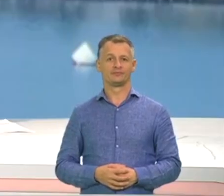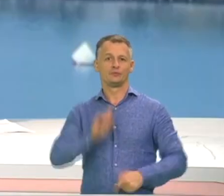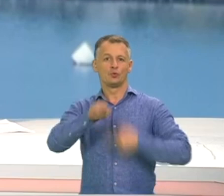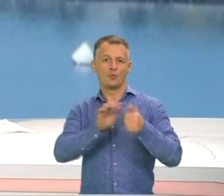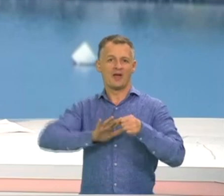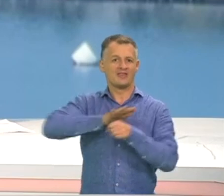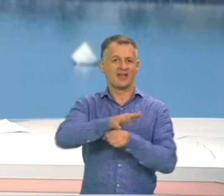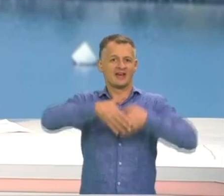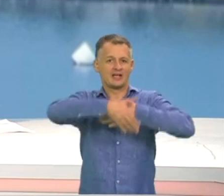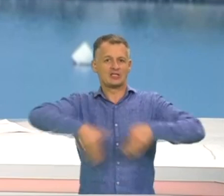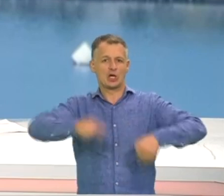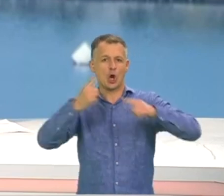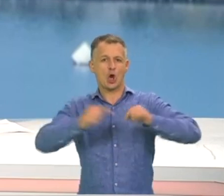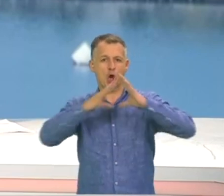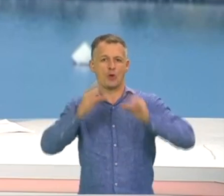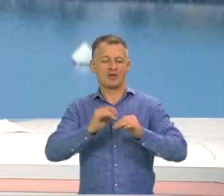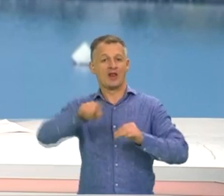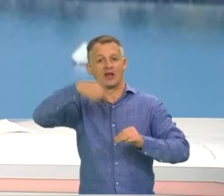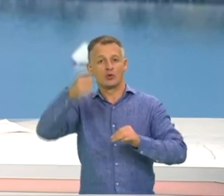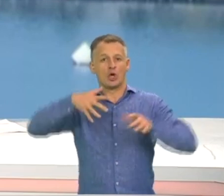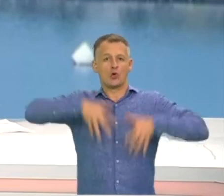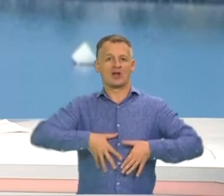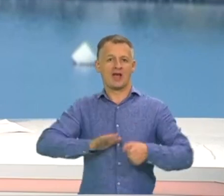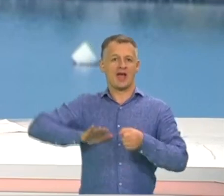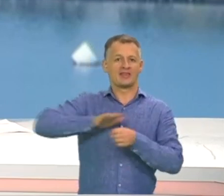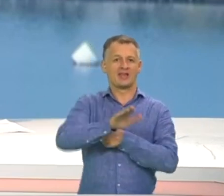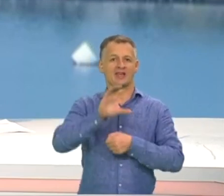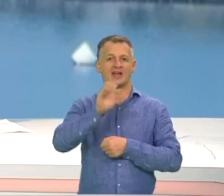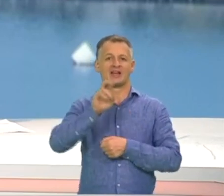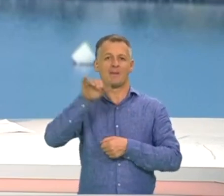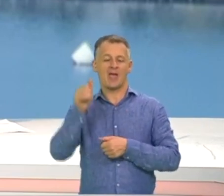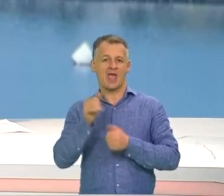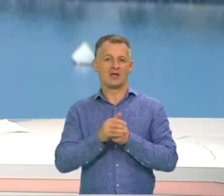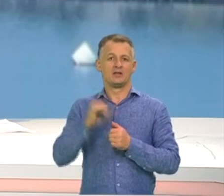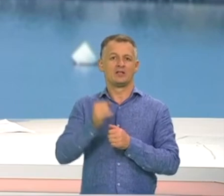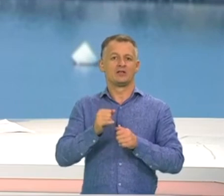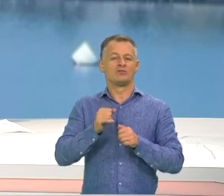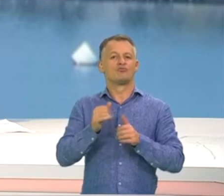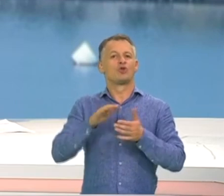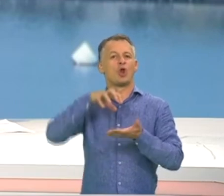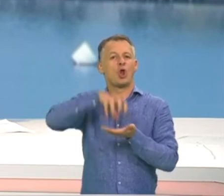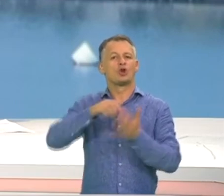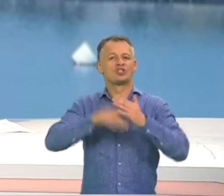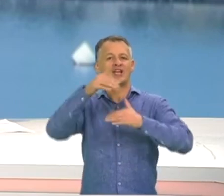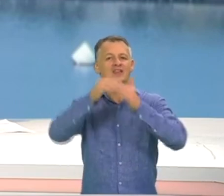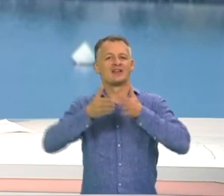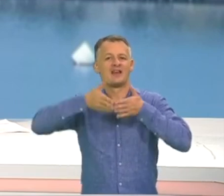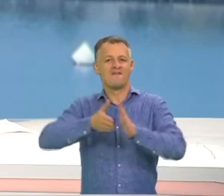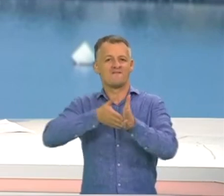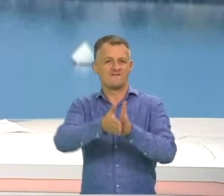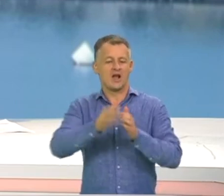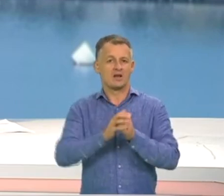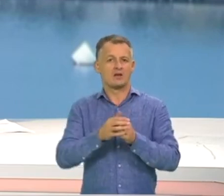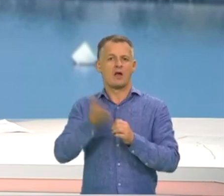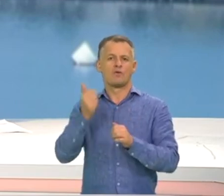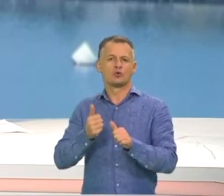După atacurile de la granița cu România, la rândul ei Ucraina a atacat Crimeea. Șantierul naval din orașul Sevastopol, cel mai mare oraș din peninsulă, a